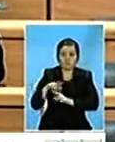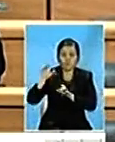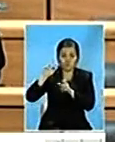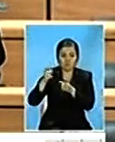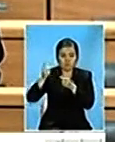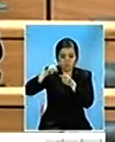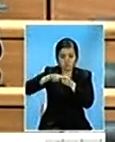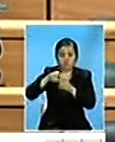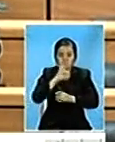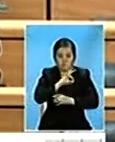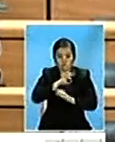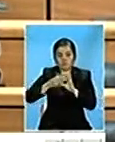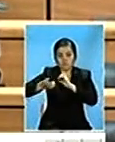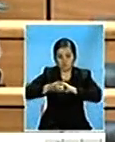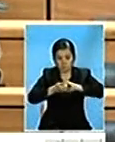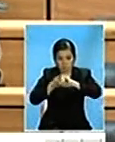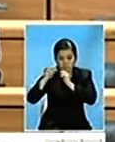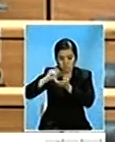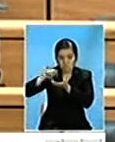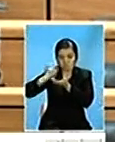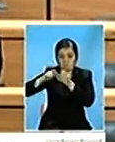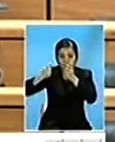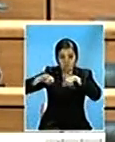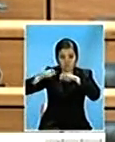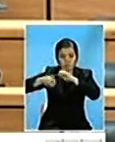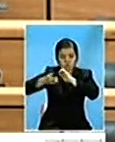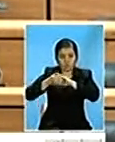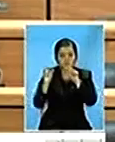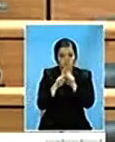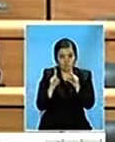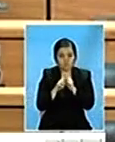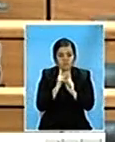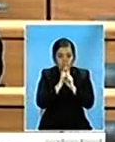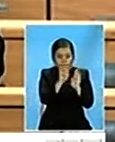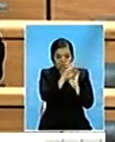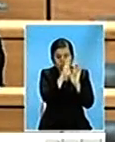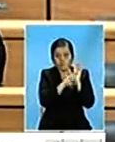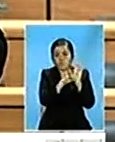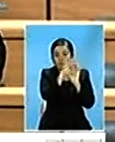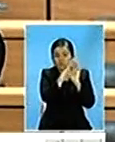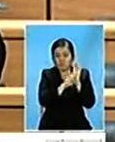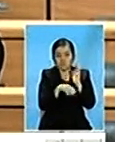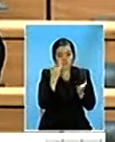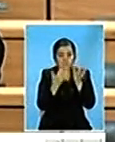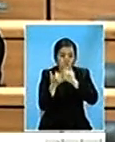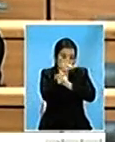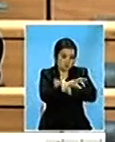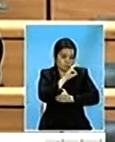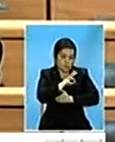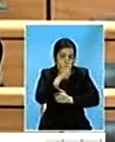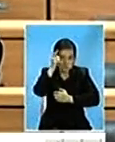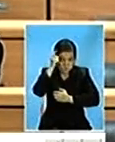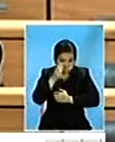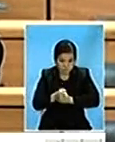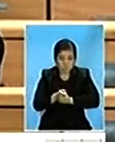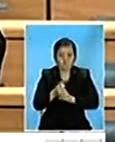านี้ประเทศไทยในเงื่อนไขของอนุสัญญานี้ประเทศที่เป็นสมาชิกเนี่ยต้องเสน